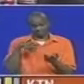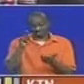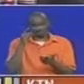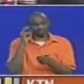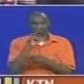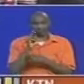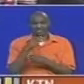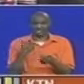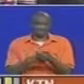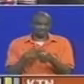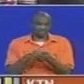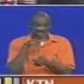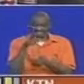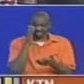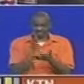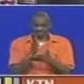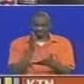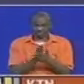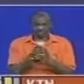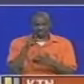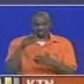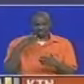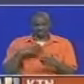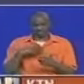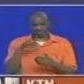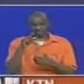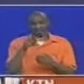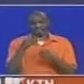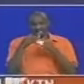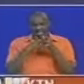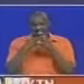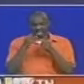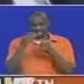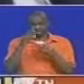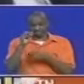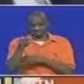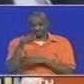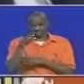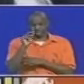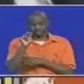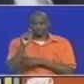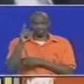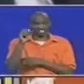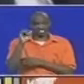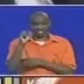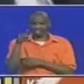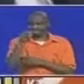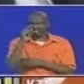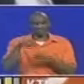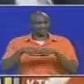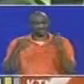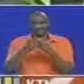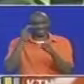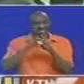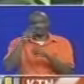dawa. Hili ni jambo ambalo mshikilizi wa rekodi ya dunia ya mita 800 David Rudisha anasema linawachafulia jina wanariadha wa